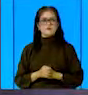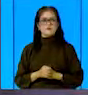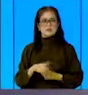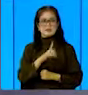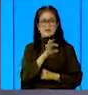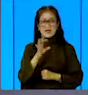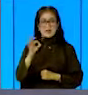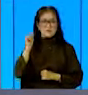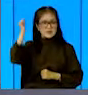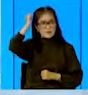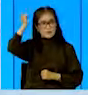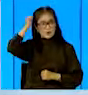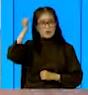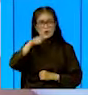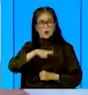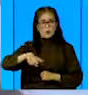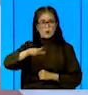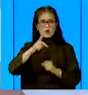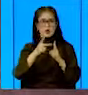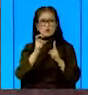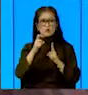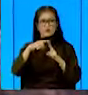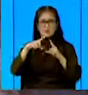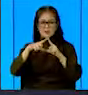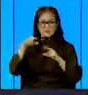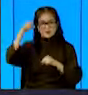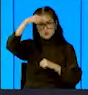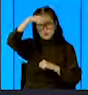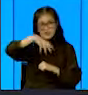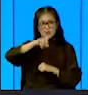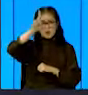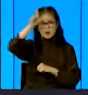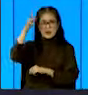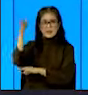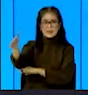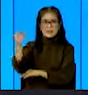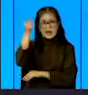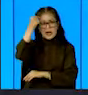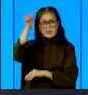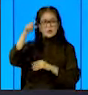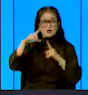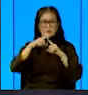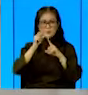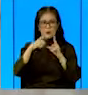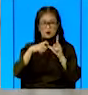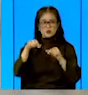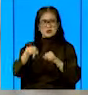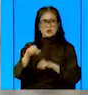Ratusan ibu-ibu di Kelurahan Huta Siantar Mandailing Natal, Sumatera Utara beramai-ramai mendatangi kantor pos untuk mengambil bantuan beras